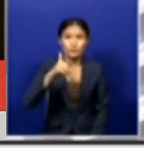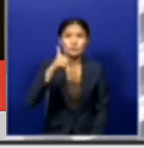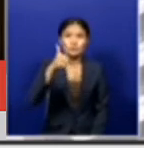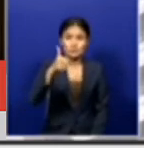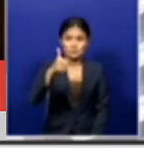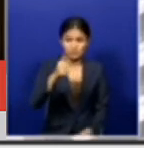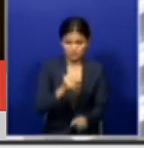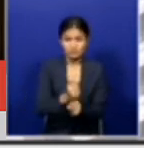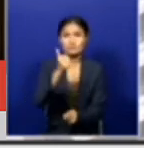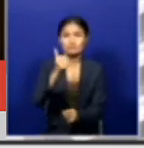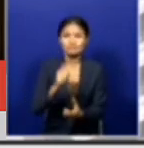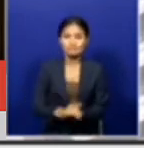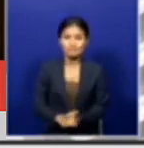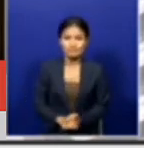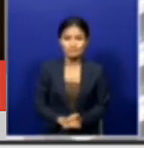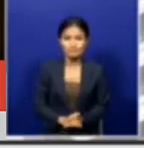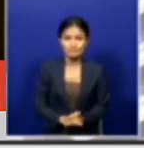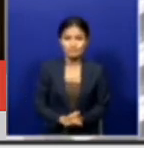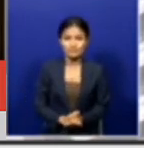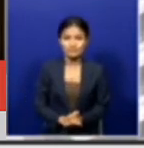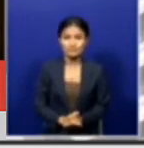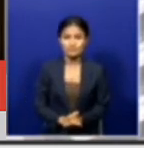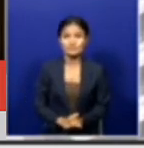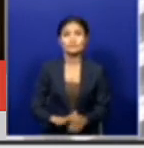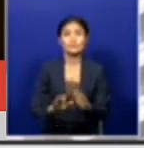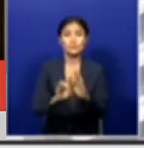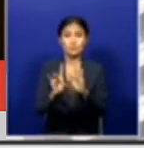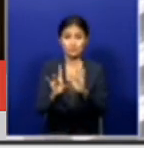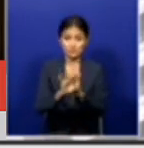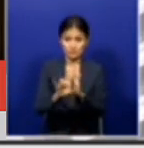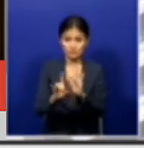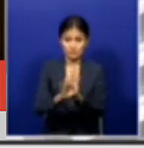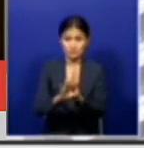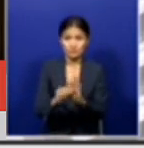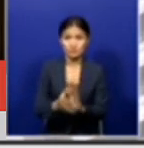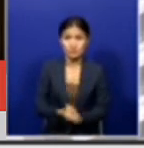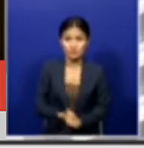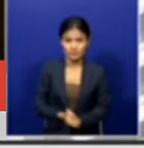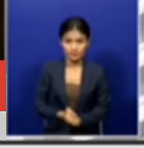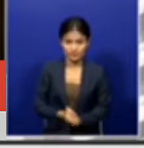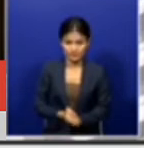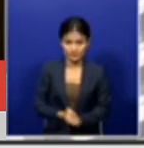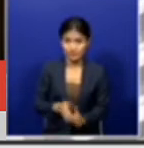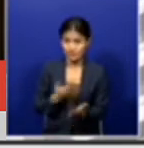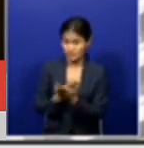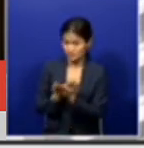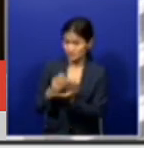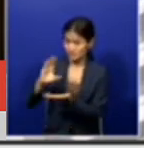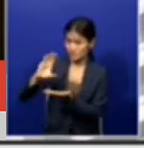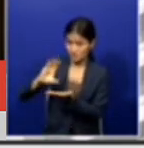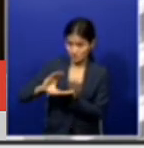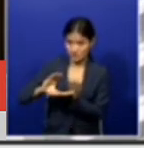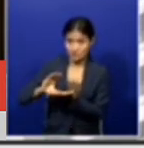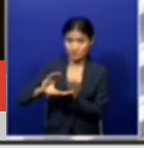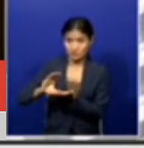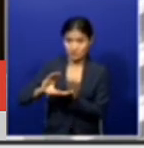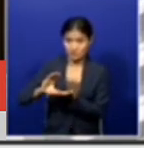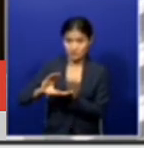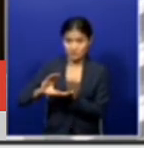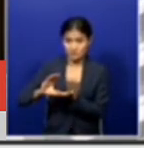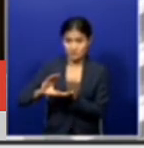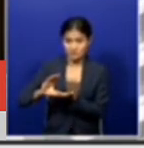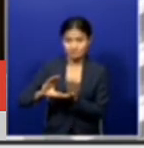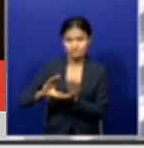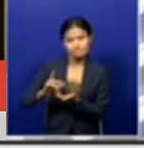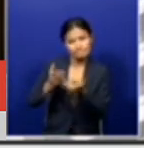านประธานที่เคารพครับในประการสุดท้ายในการพิจารณางบประมาณมีหลายบริบทที่